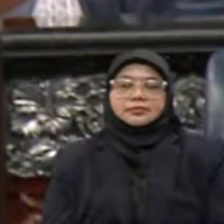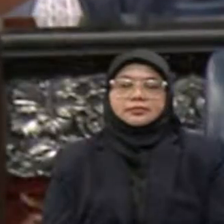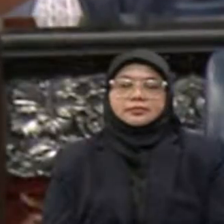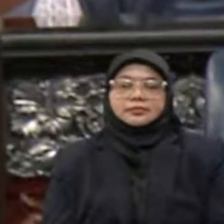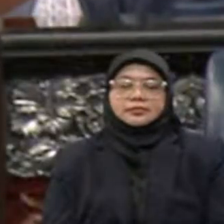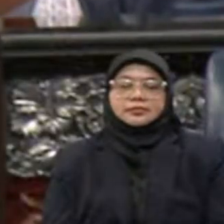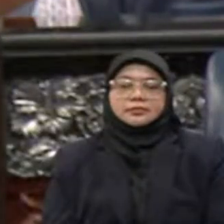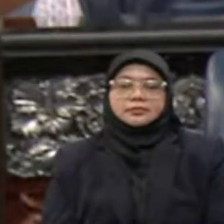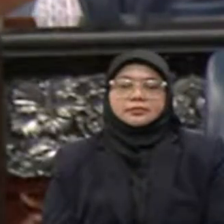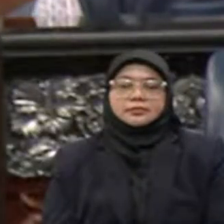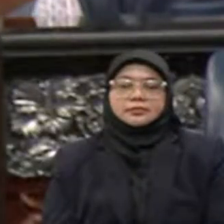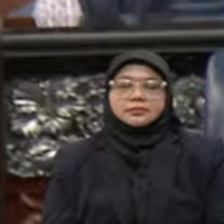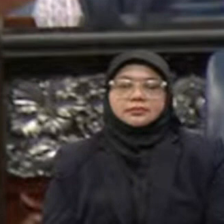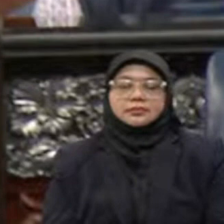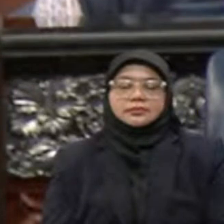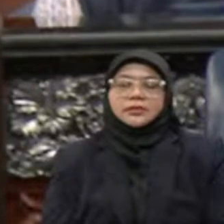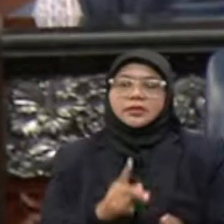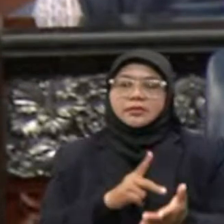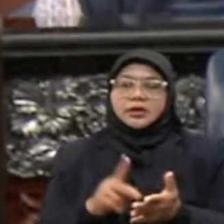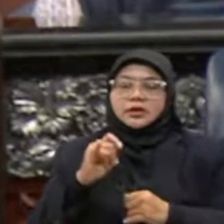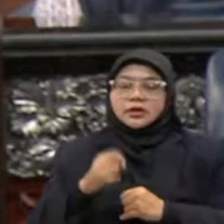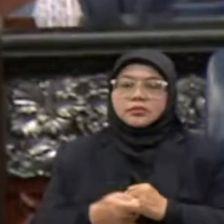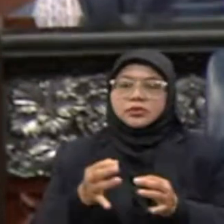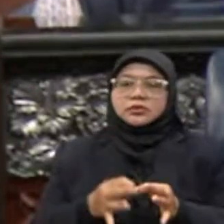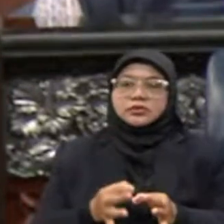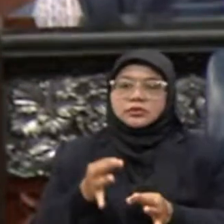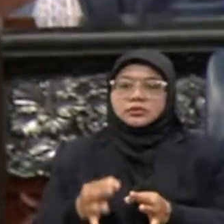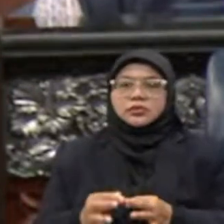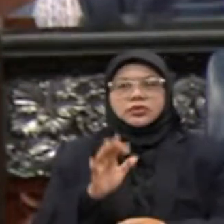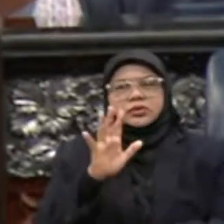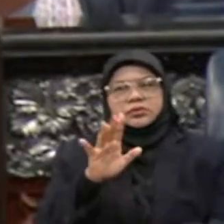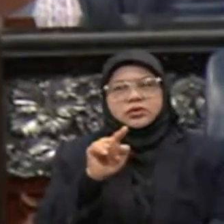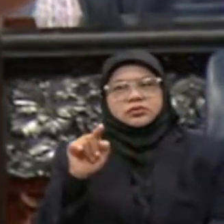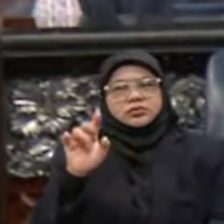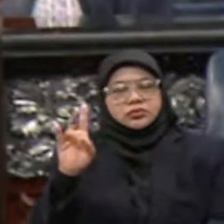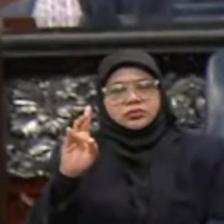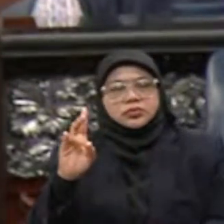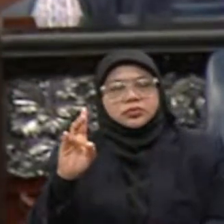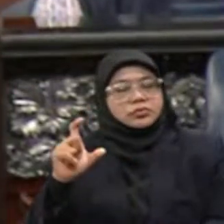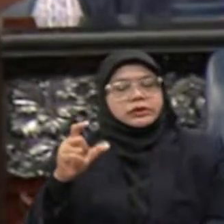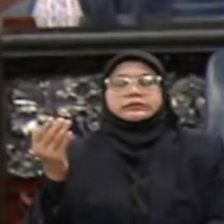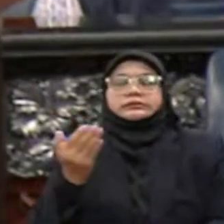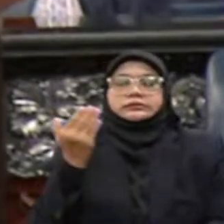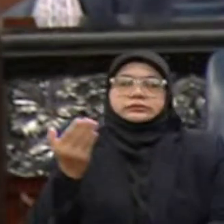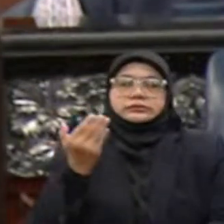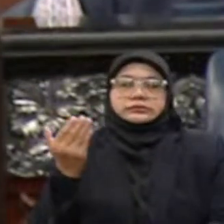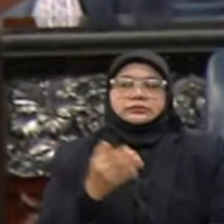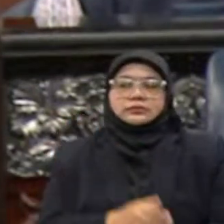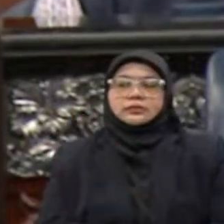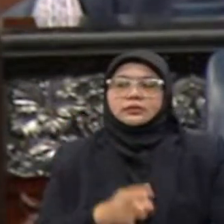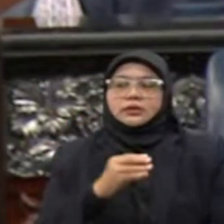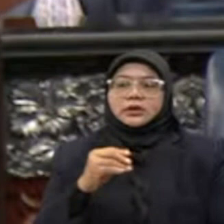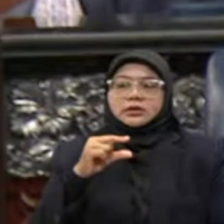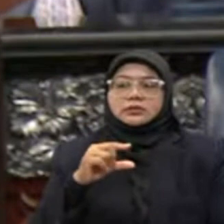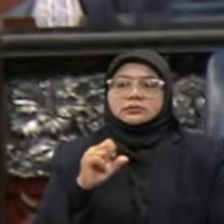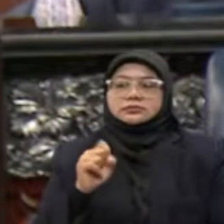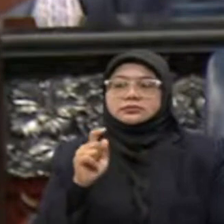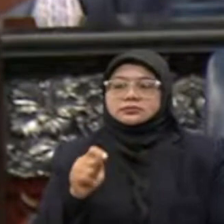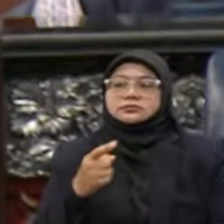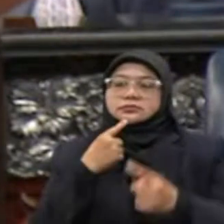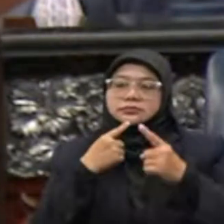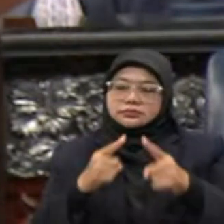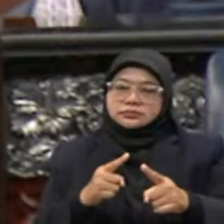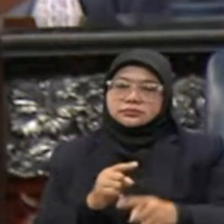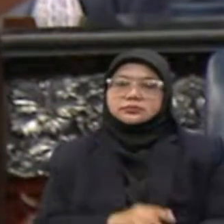membayar impor tertangguh 5 hingga 7 bulan itu biasa ya Puncak Borneo mengenai jst telah dijawab